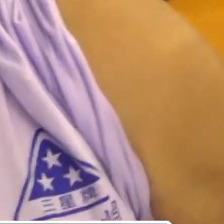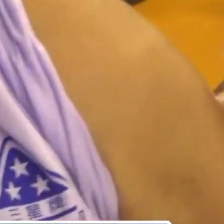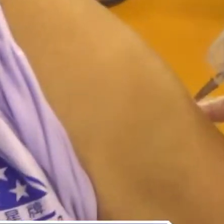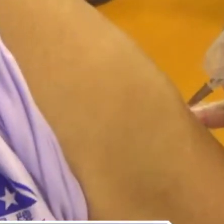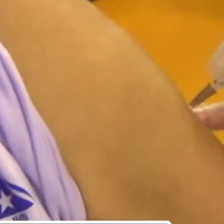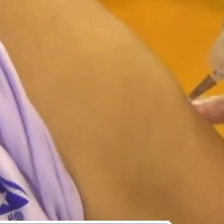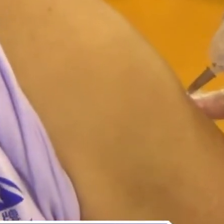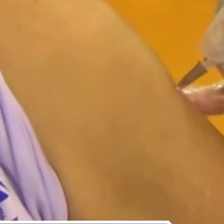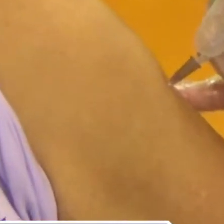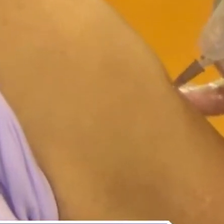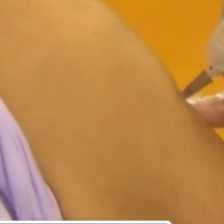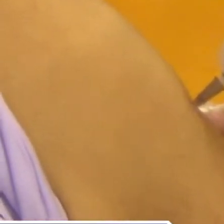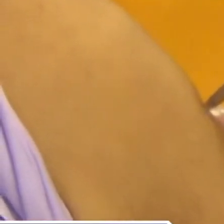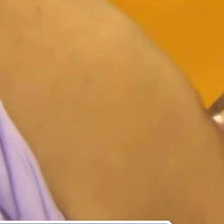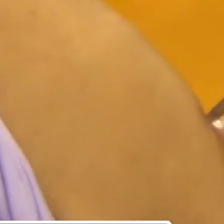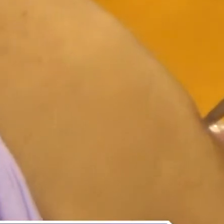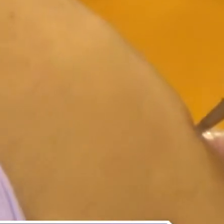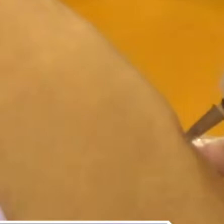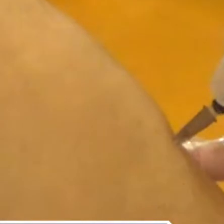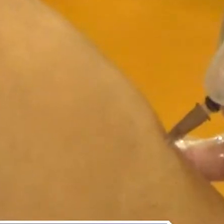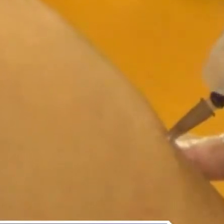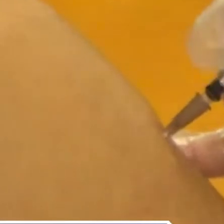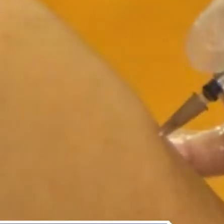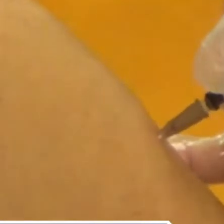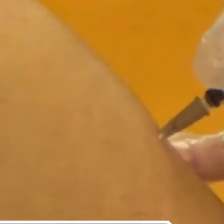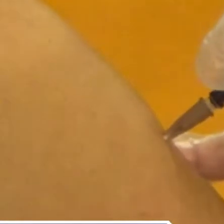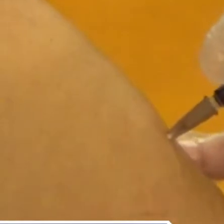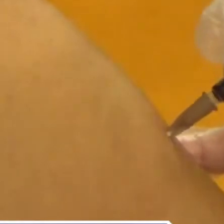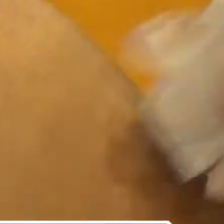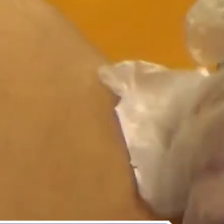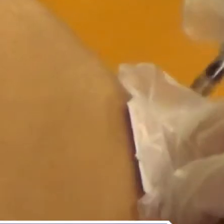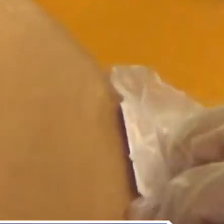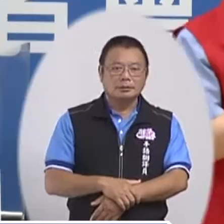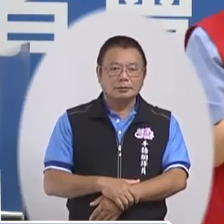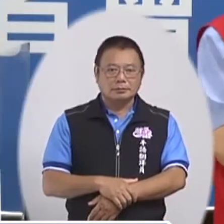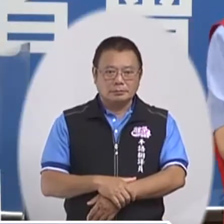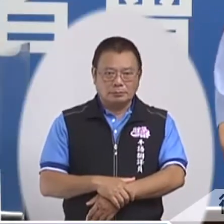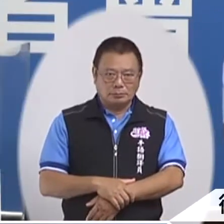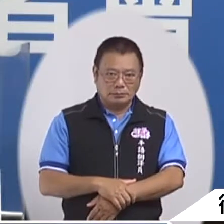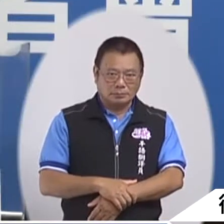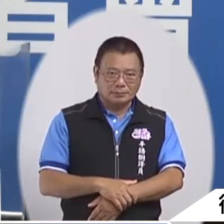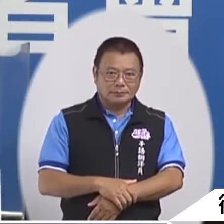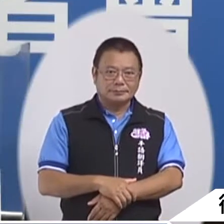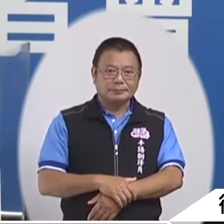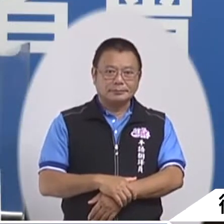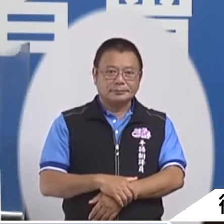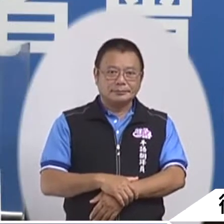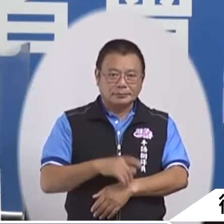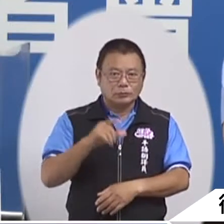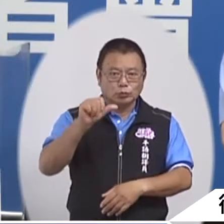54,280人预约。提醒乡亲，收到通知了后，要依照时间地点去做。 那这一轮的